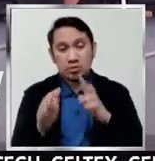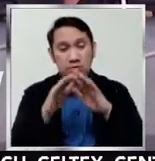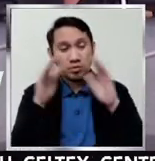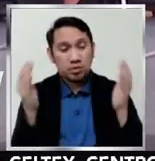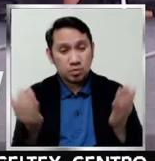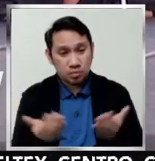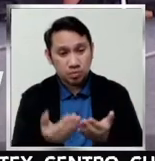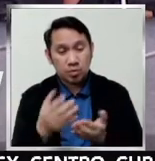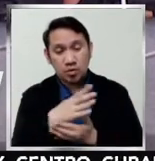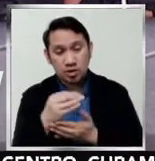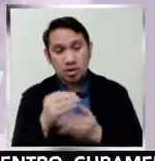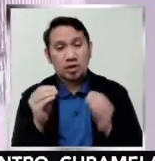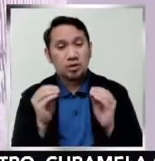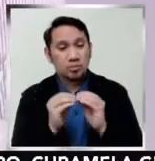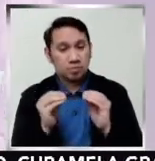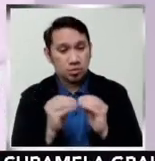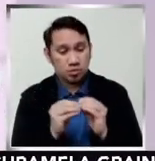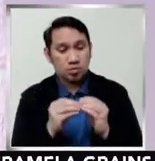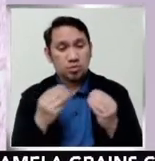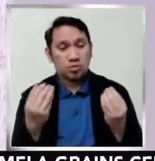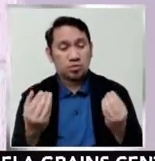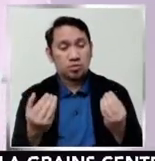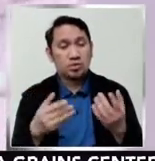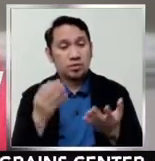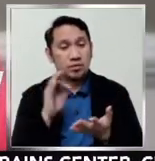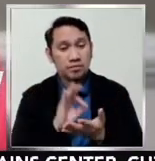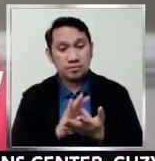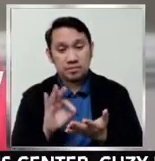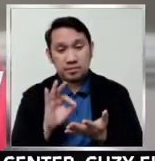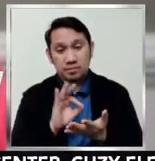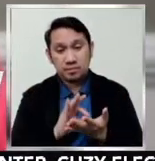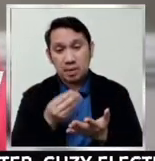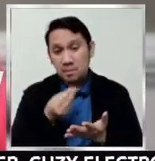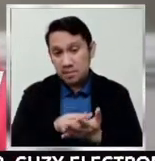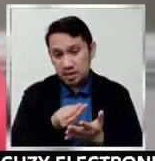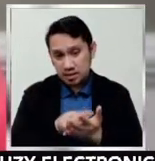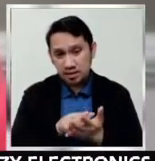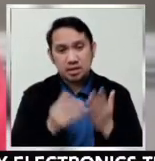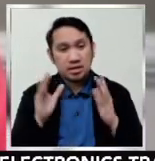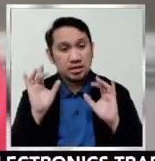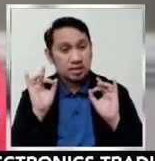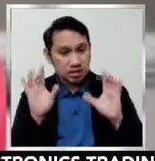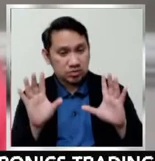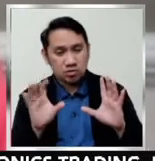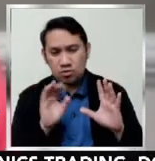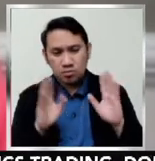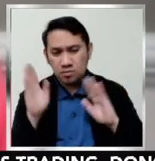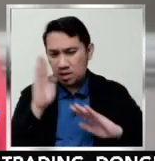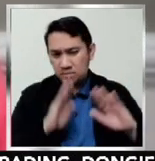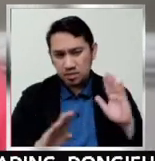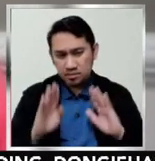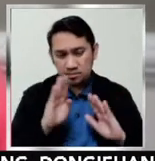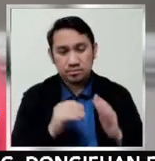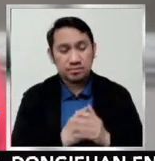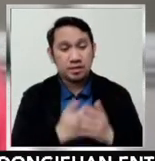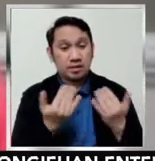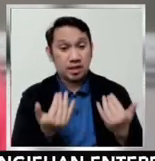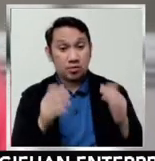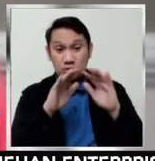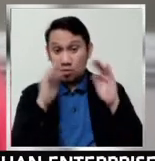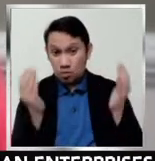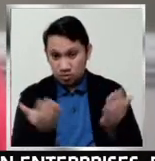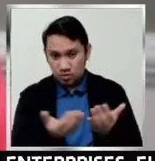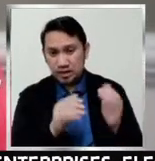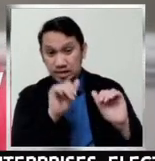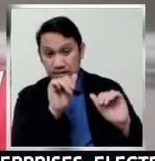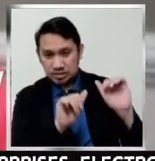tumaas pa raw ang financial risk. The global economy, as assessed by the International Monetary Fund,